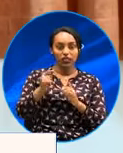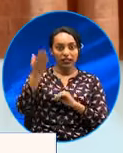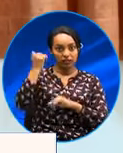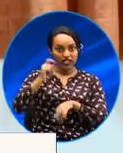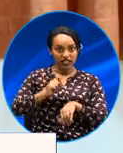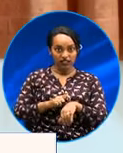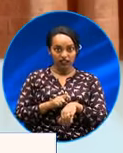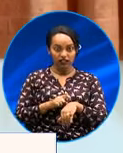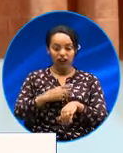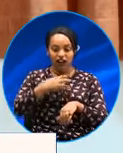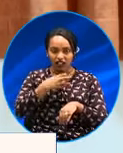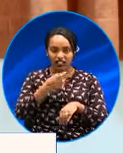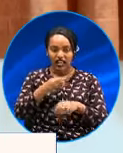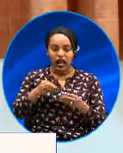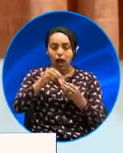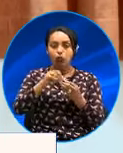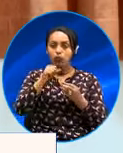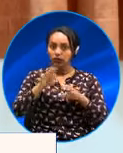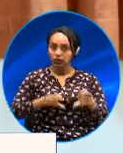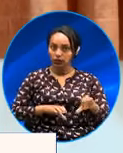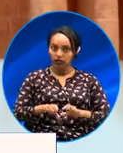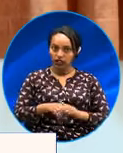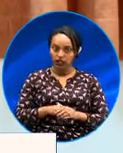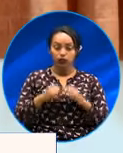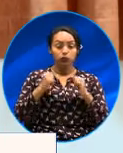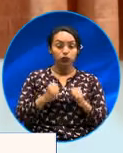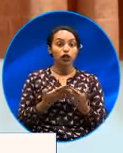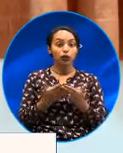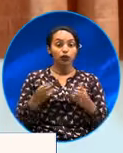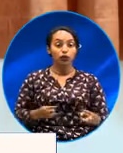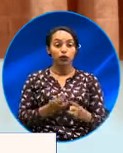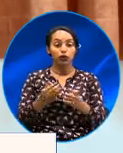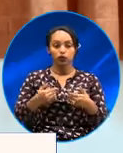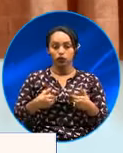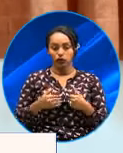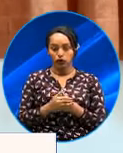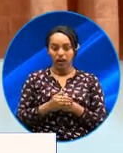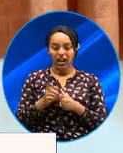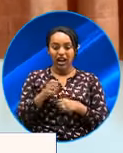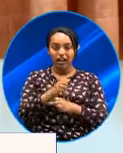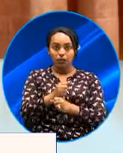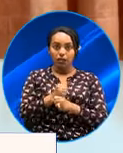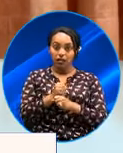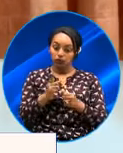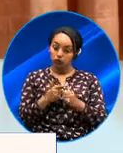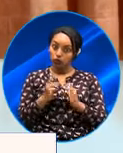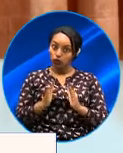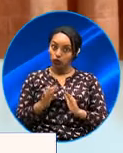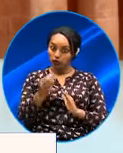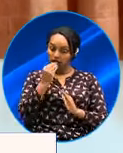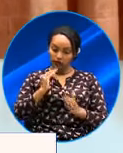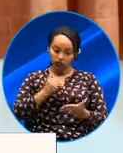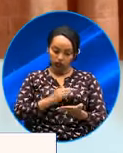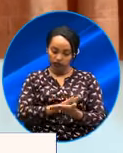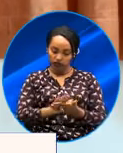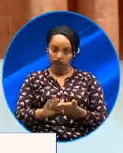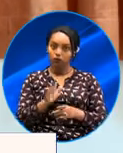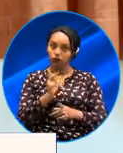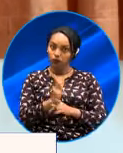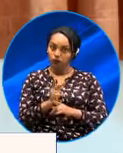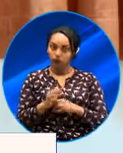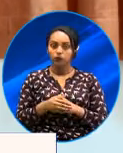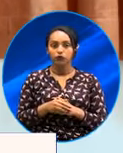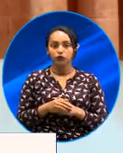ሰዓት እንዳይባባስ ማድረግ የሚቻልባቸው መንገዶች አሉ። ላለመያዝ መጀመሪያውኑ የምግባችንን ንጽህና